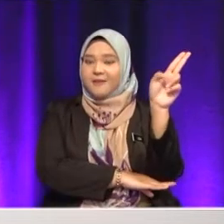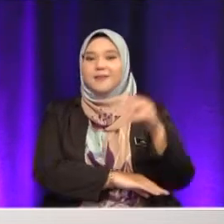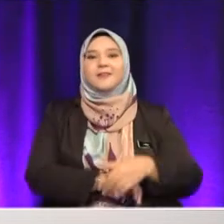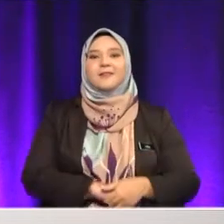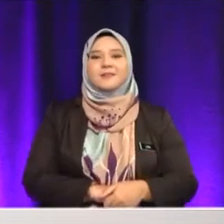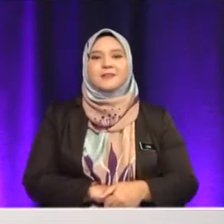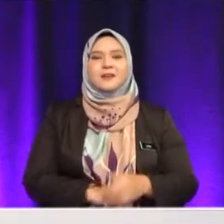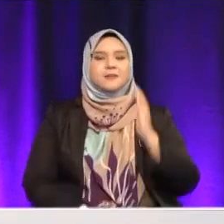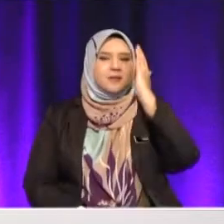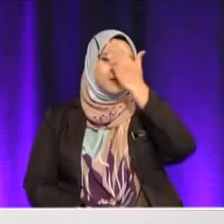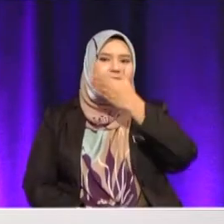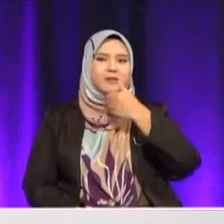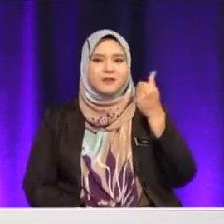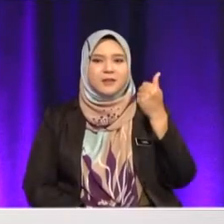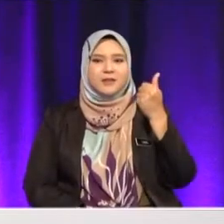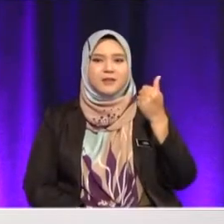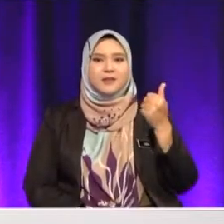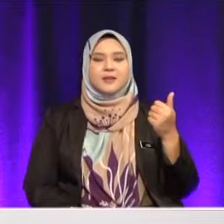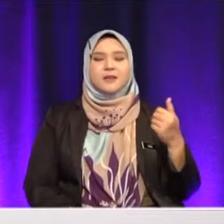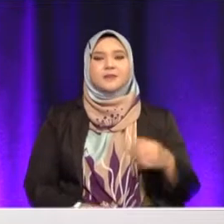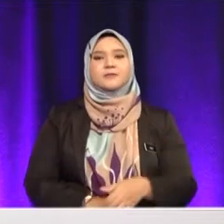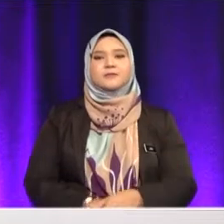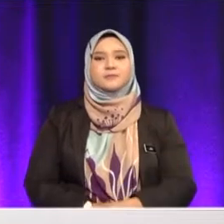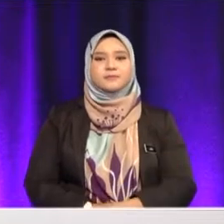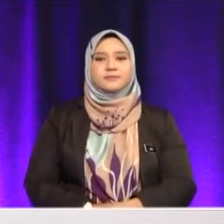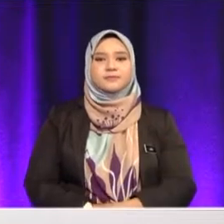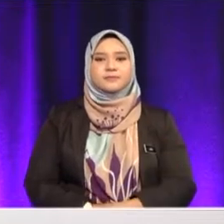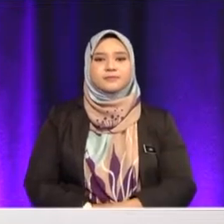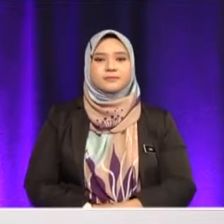keindahan alam seperti di taman negara